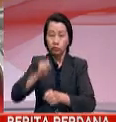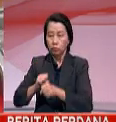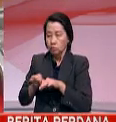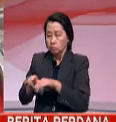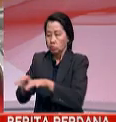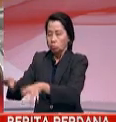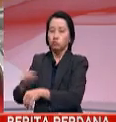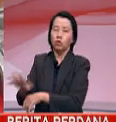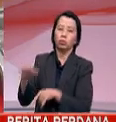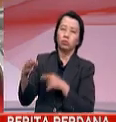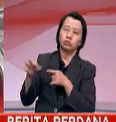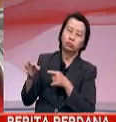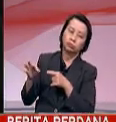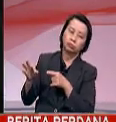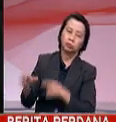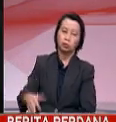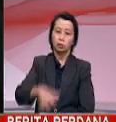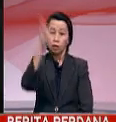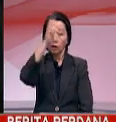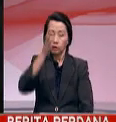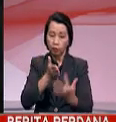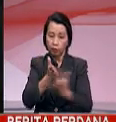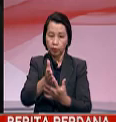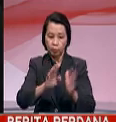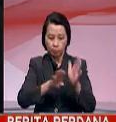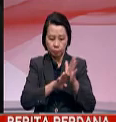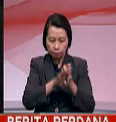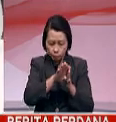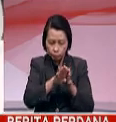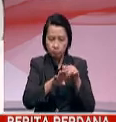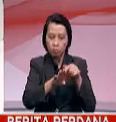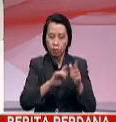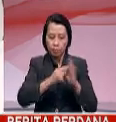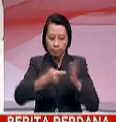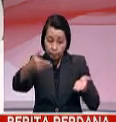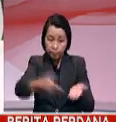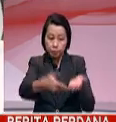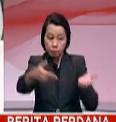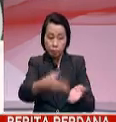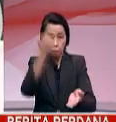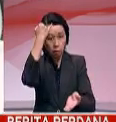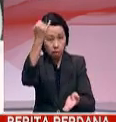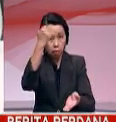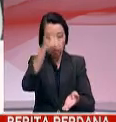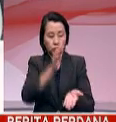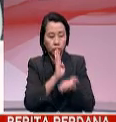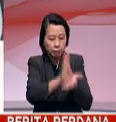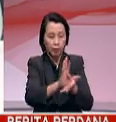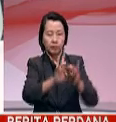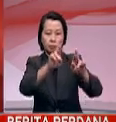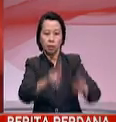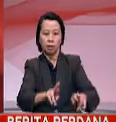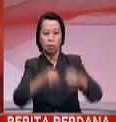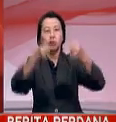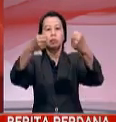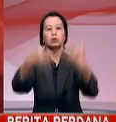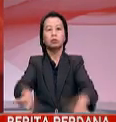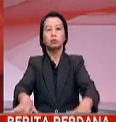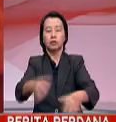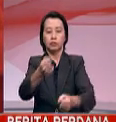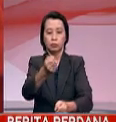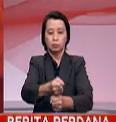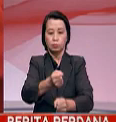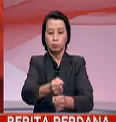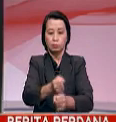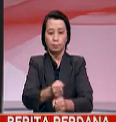penularan COVID-19. Kerajaan menerusi penjana turut memperkenal beberapa inisiatif bagi membantu rakyat yang kehilangan